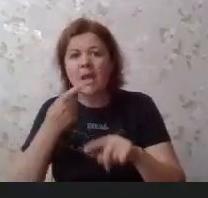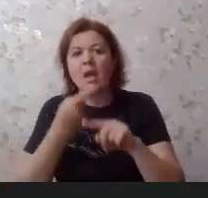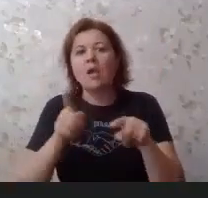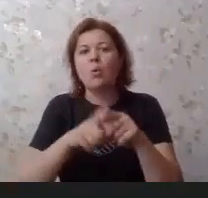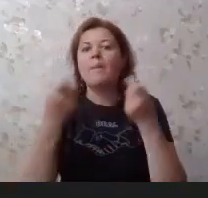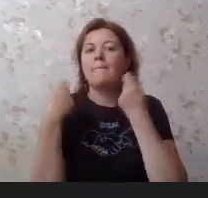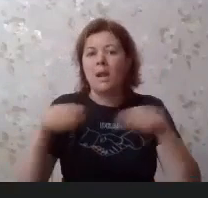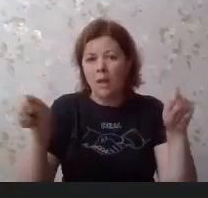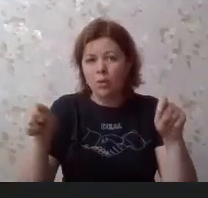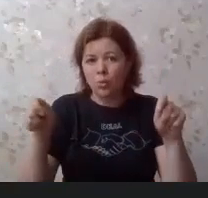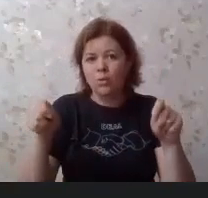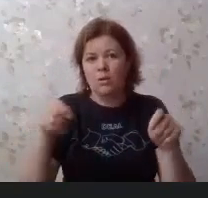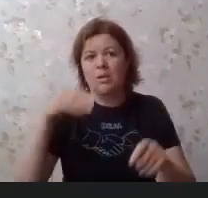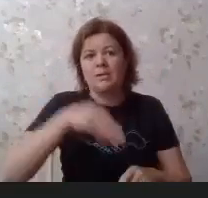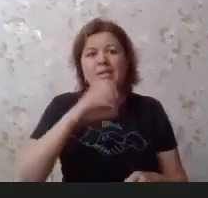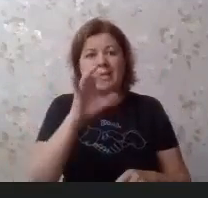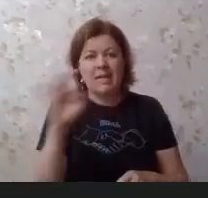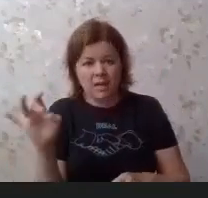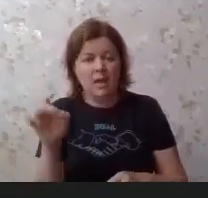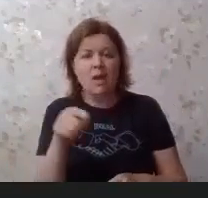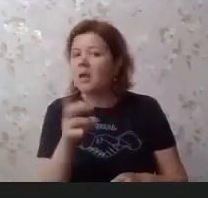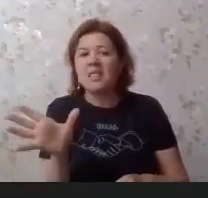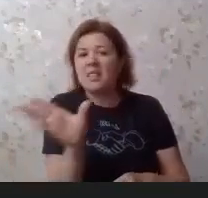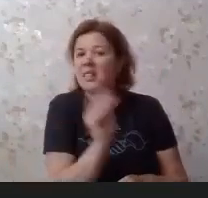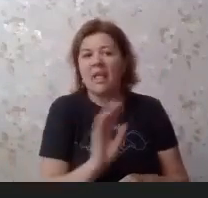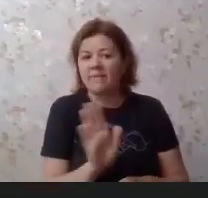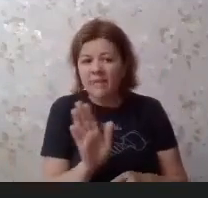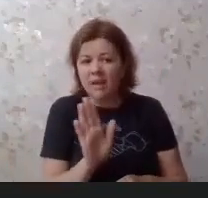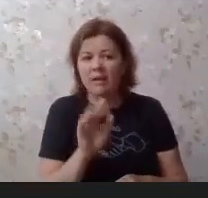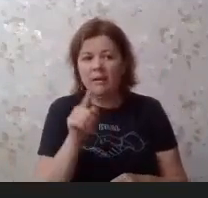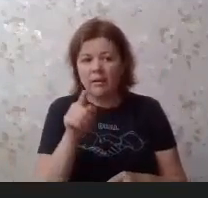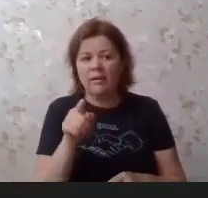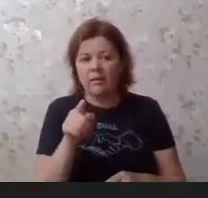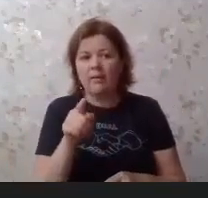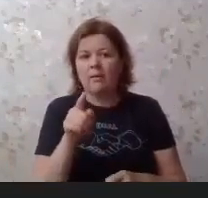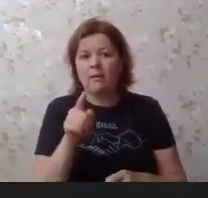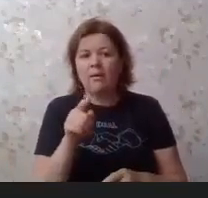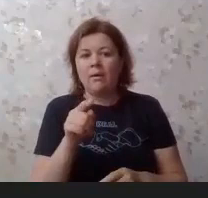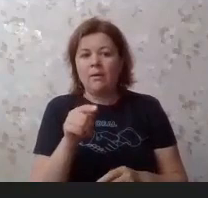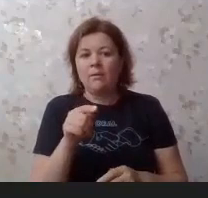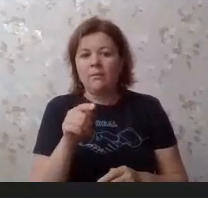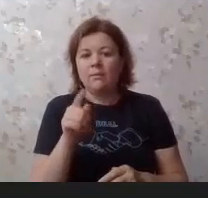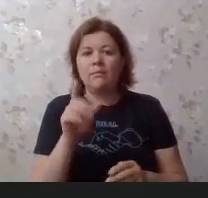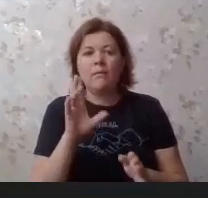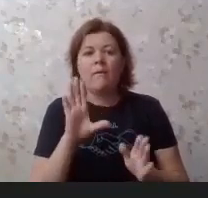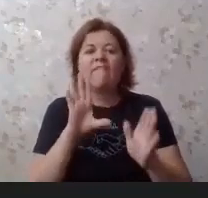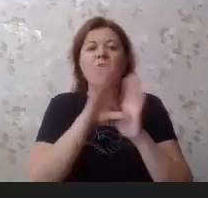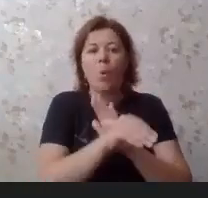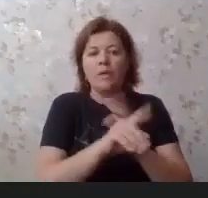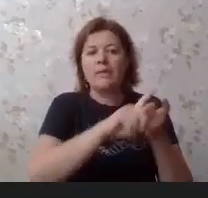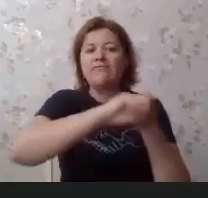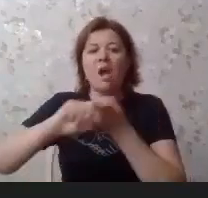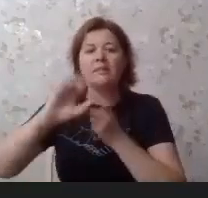реализуют ТСР, продают их подключены к этой